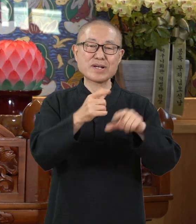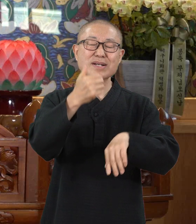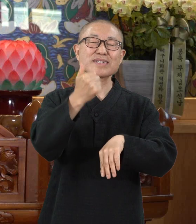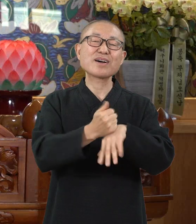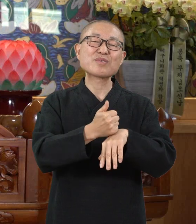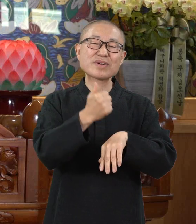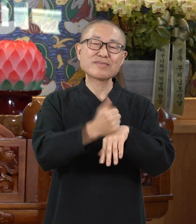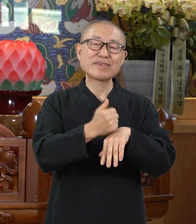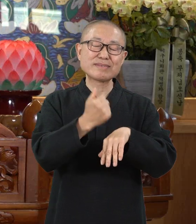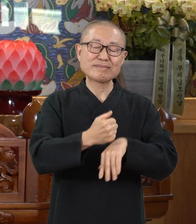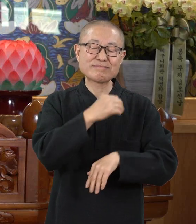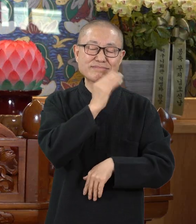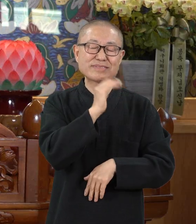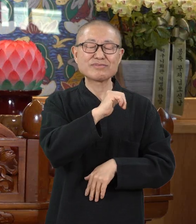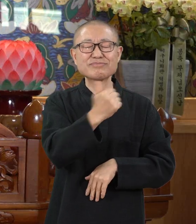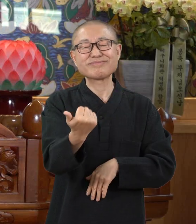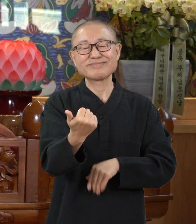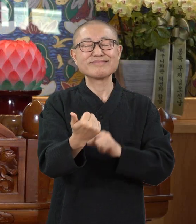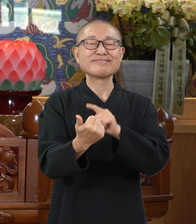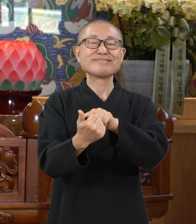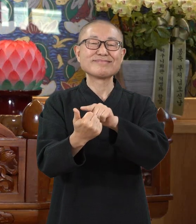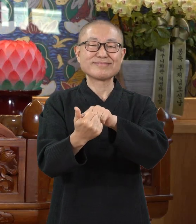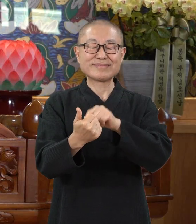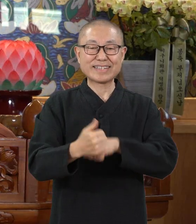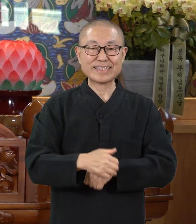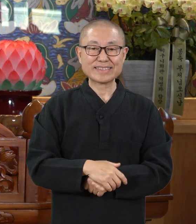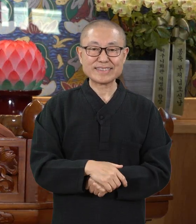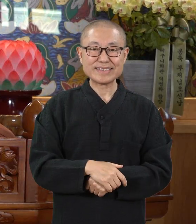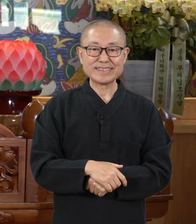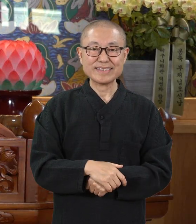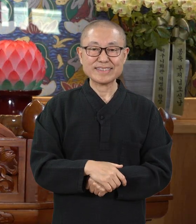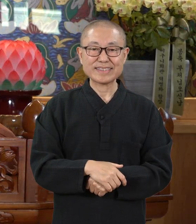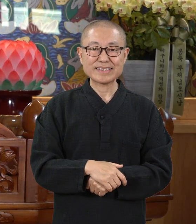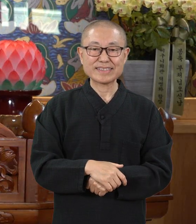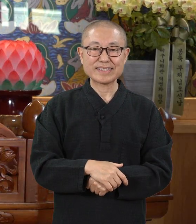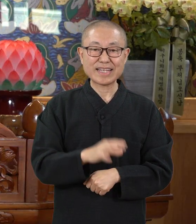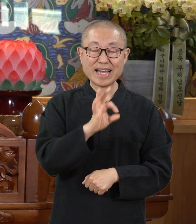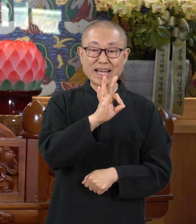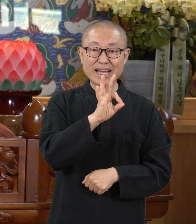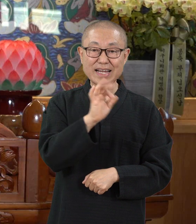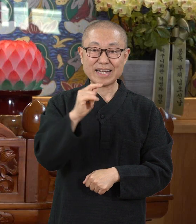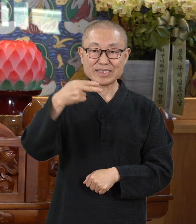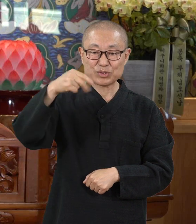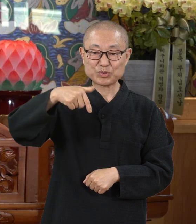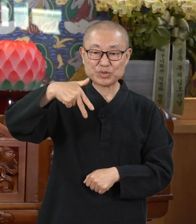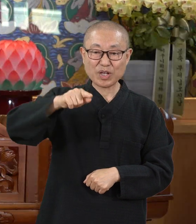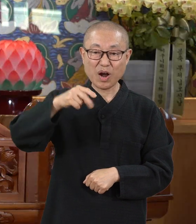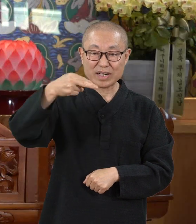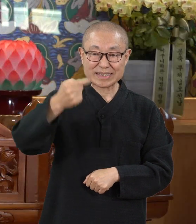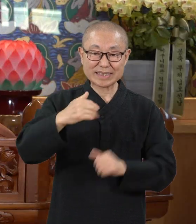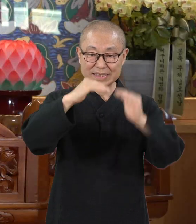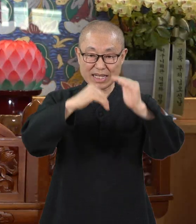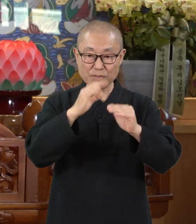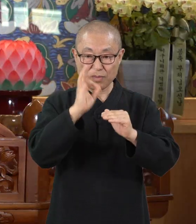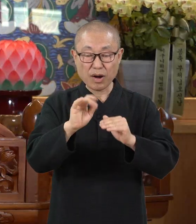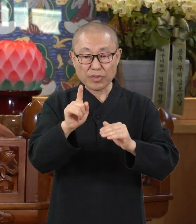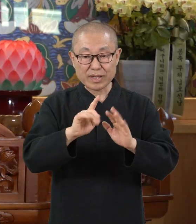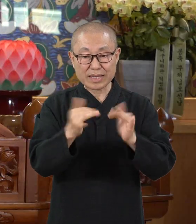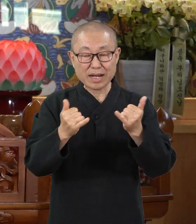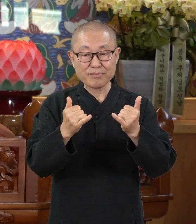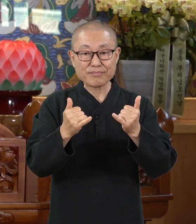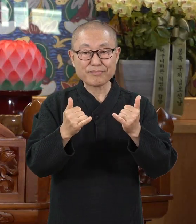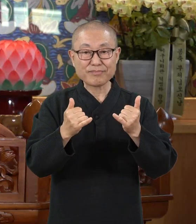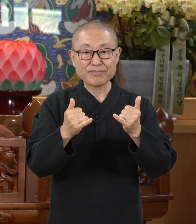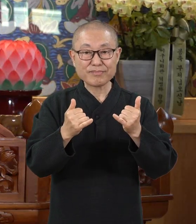것은 생로병사의 노선에 있다는 것이죠. 그래서 그 안수정등이 어떤 사람이